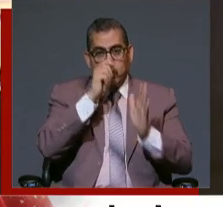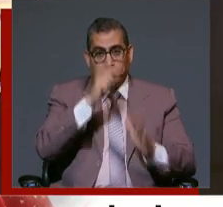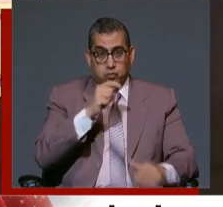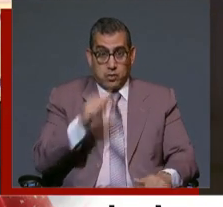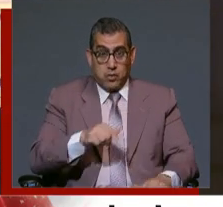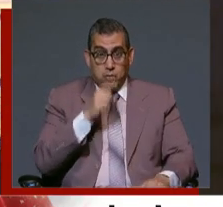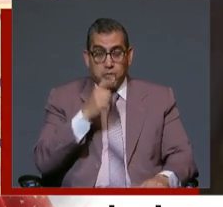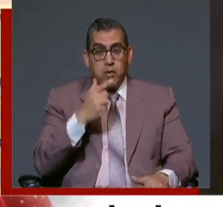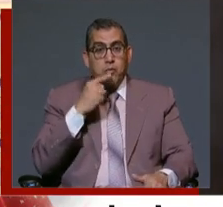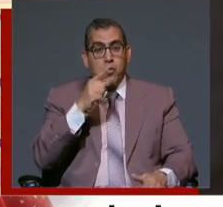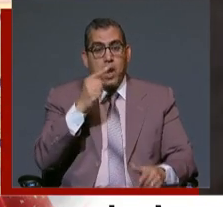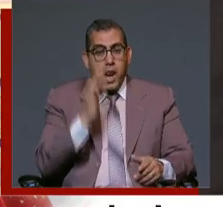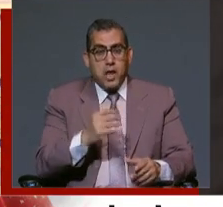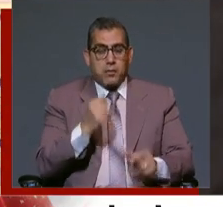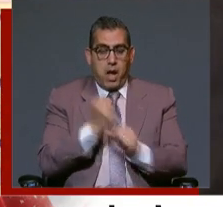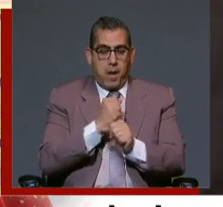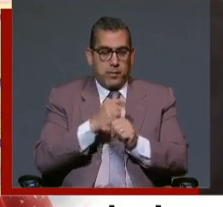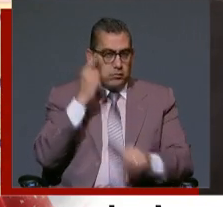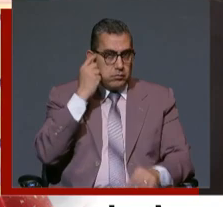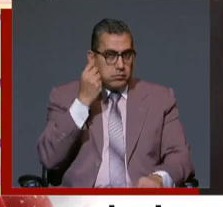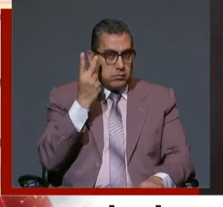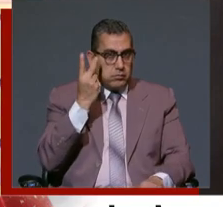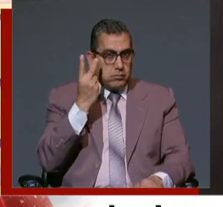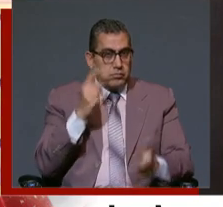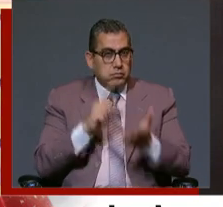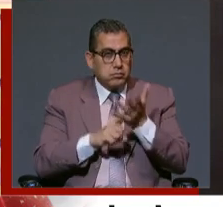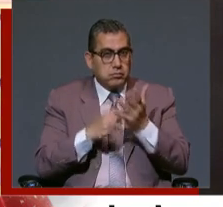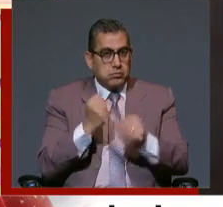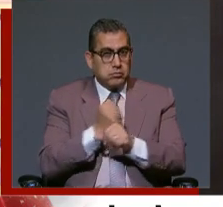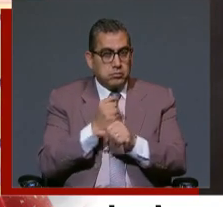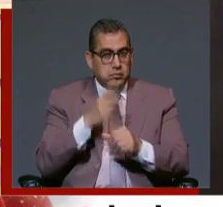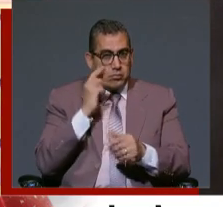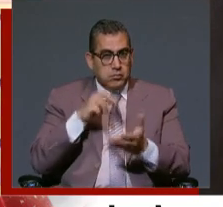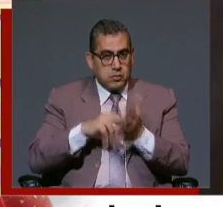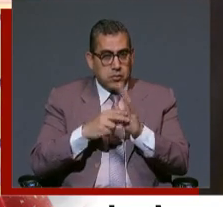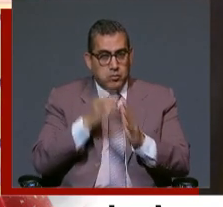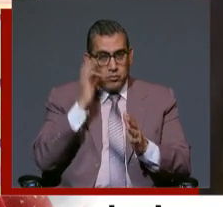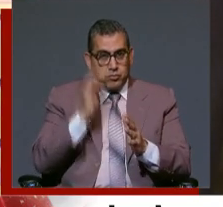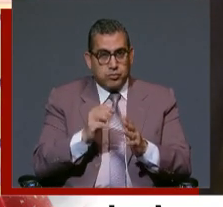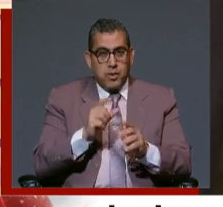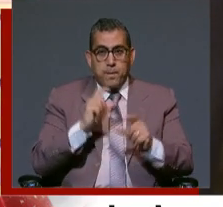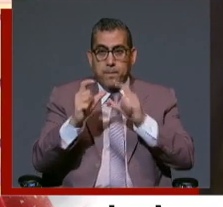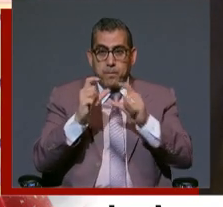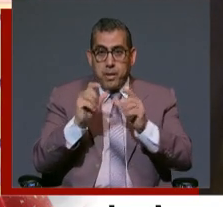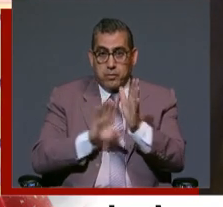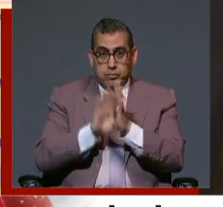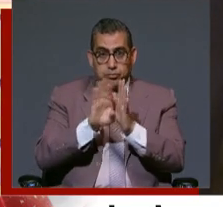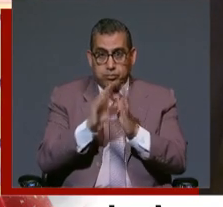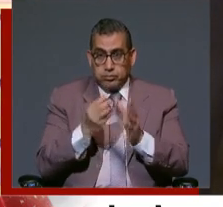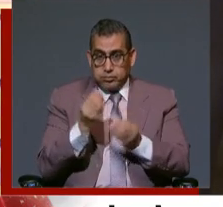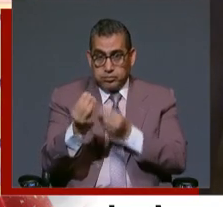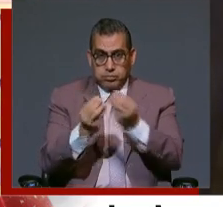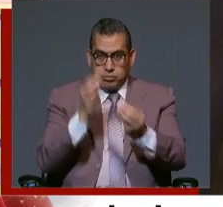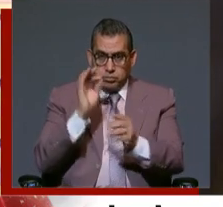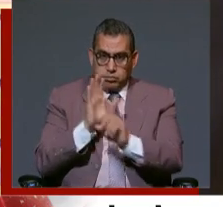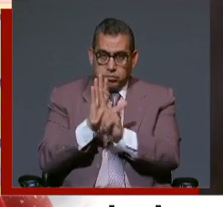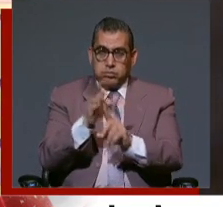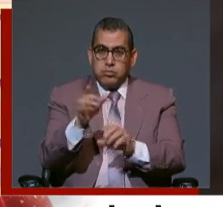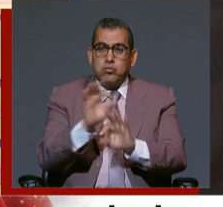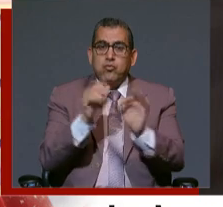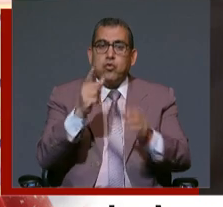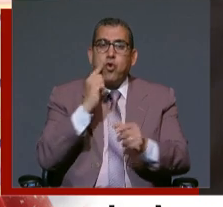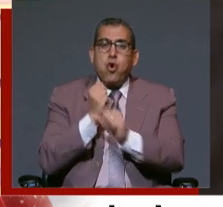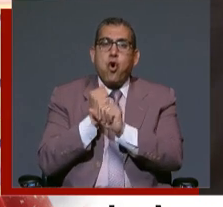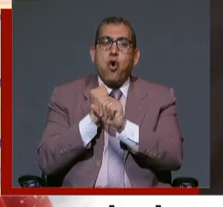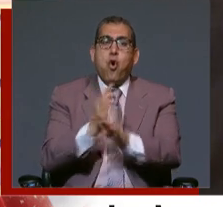بالنادي نكون عمليين. إيه العملية هنا؟ مكن بنوك التنمية العالمية، مكنها من